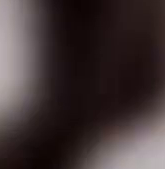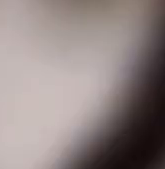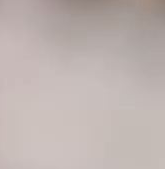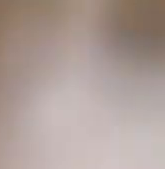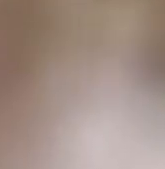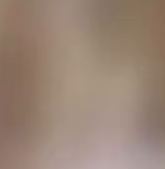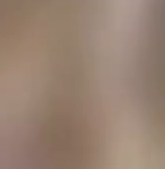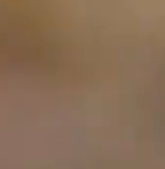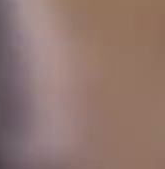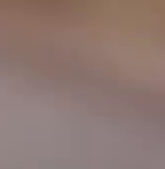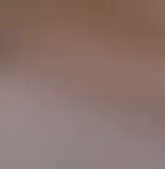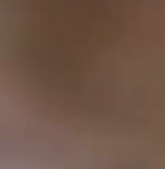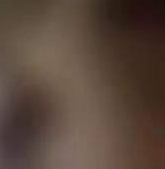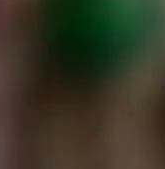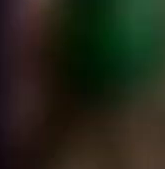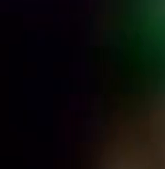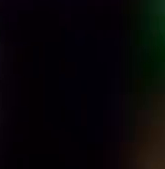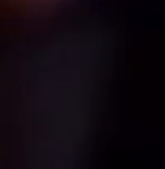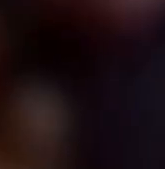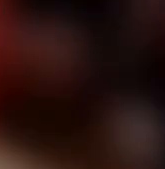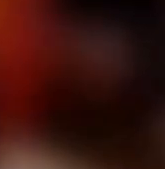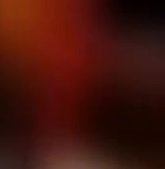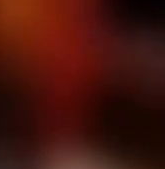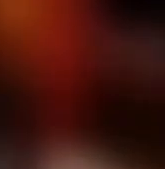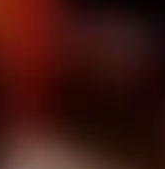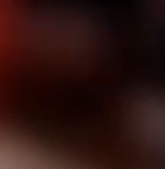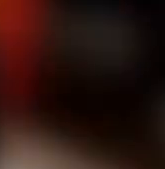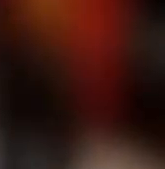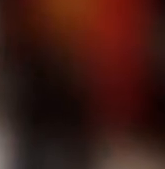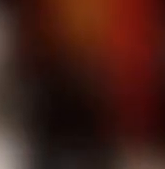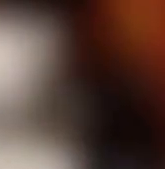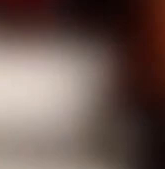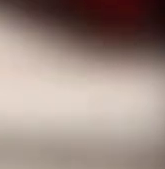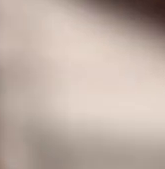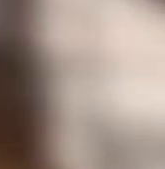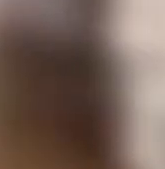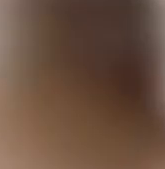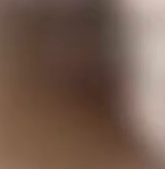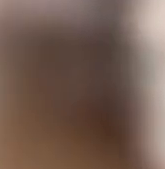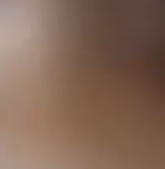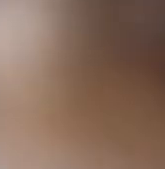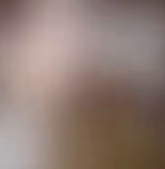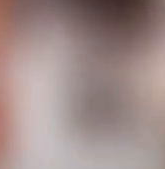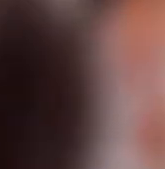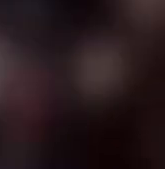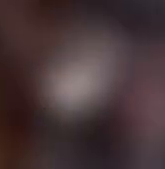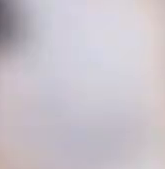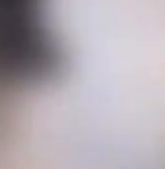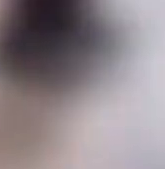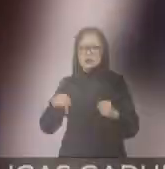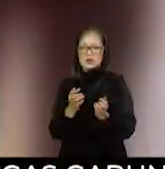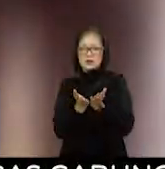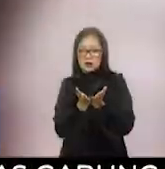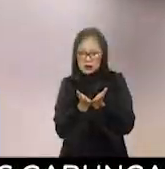ke stasiun Setiabudi jebol. Pagar proyek pembangunan tangga LRT di kiri jalan juga hancur berhamburan akibat tersapu debit air dari penampungan